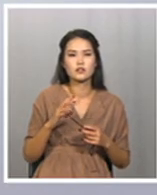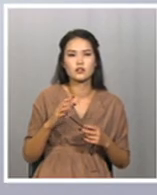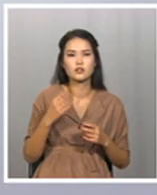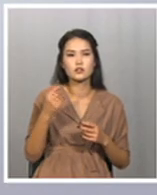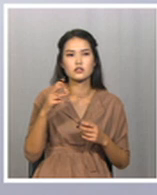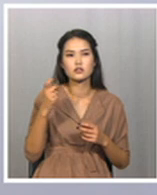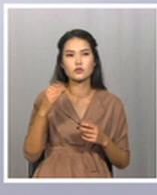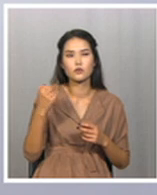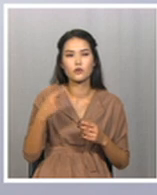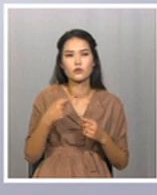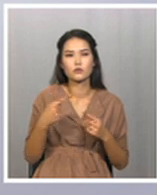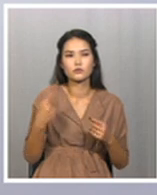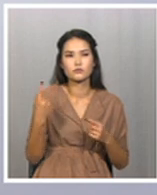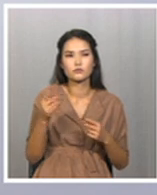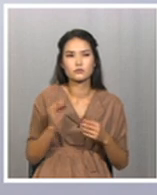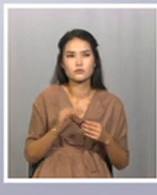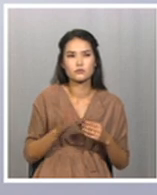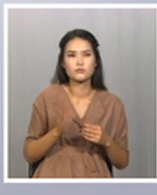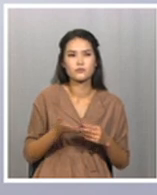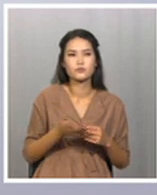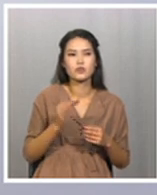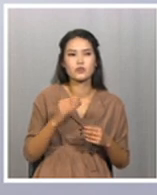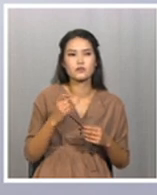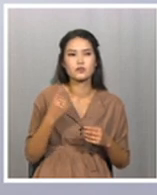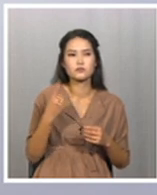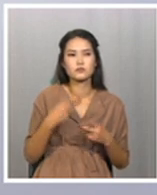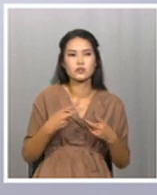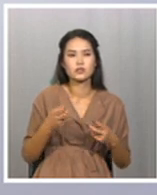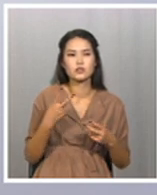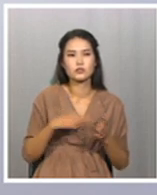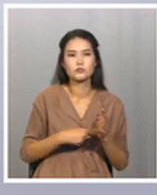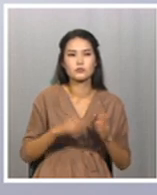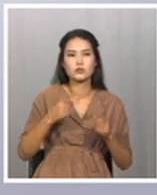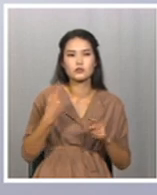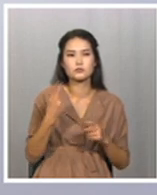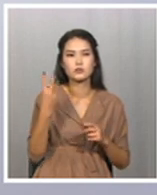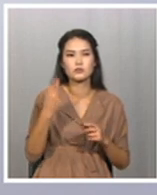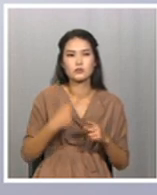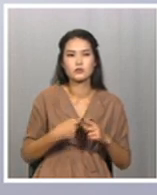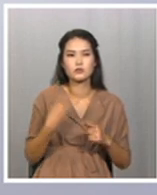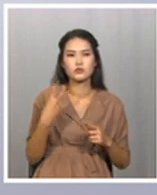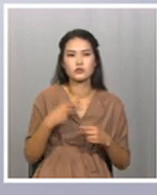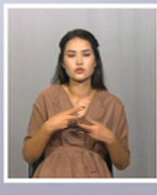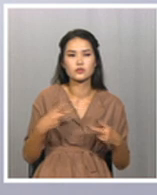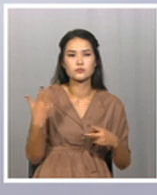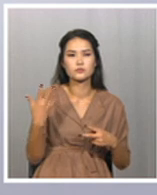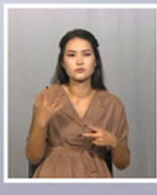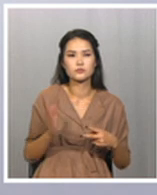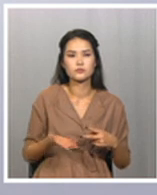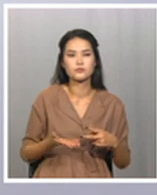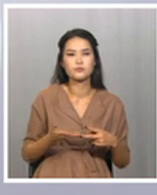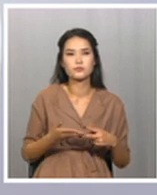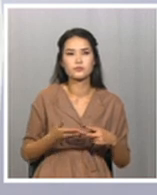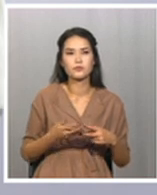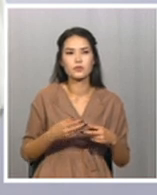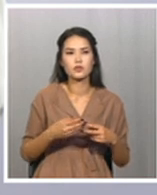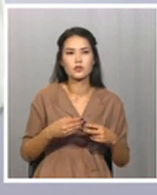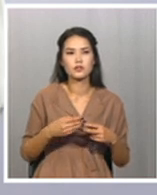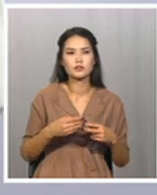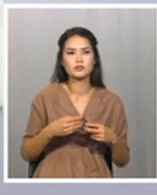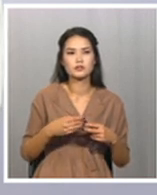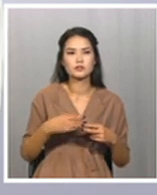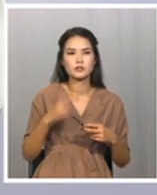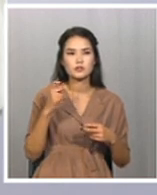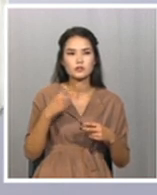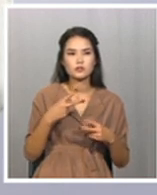мәнін есептейміз. Ол бізде 2 көбейтілген 1-дің квадраты қосылған 3, ол тең болады 5-ке. Яғни x0 1-ге тең болған